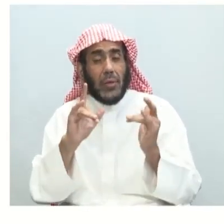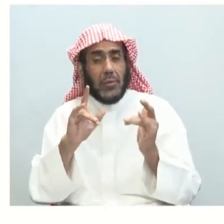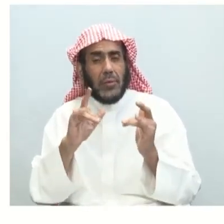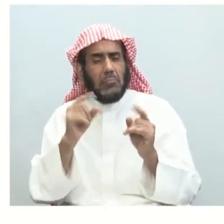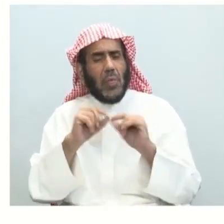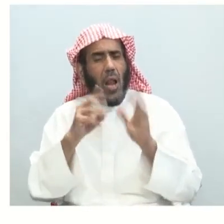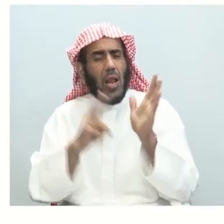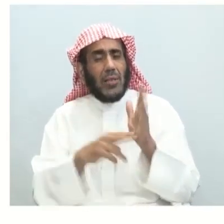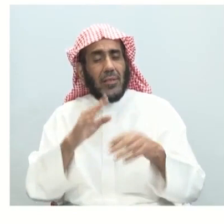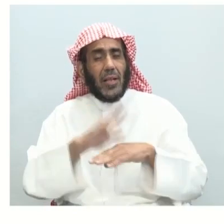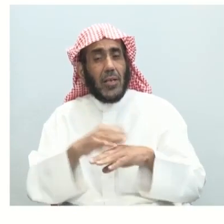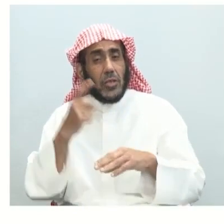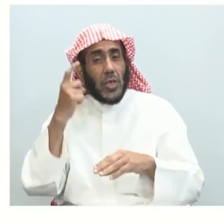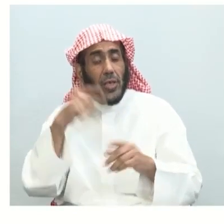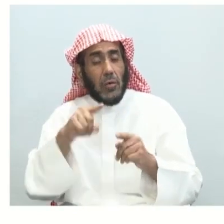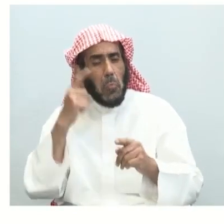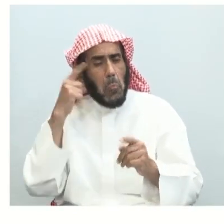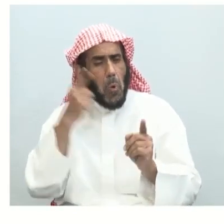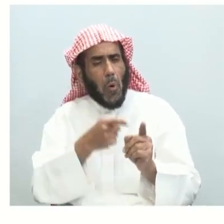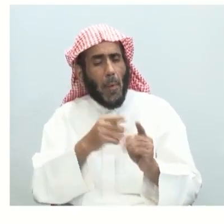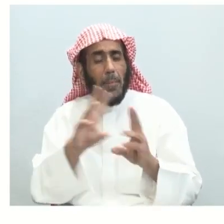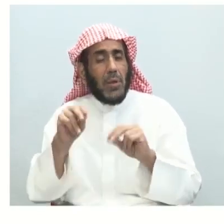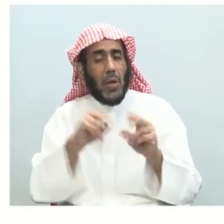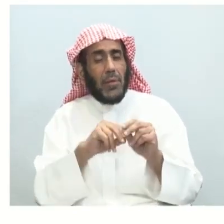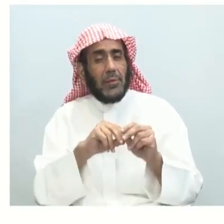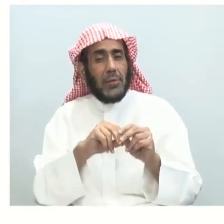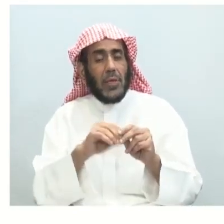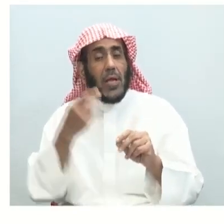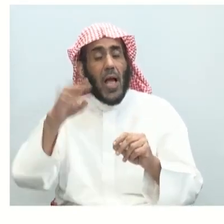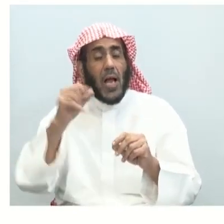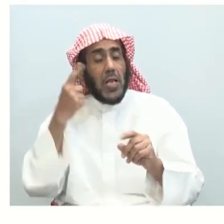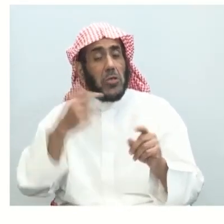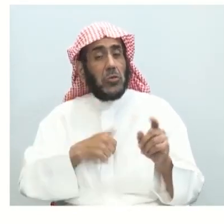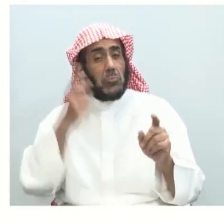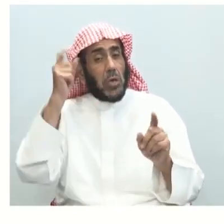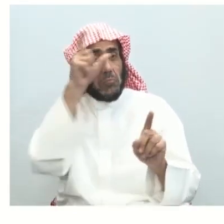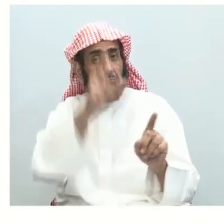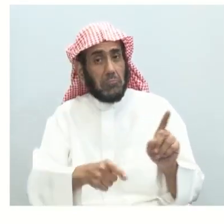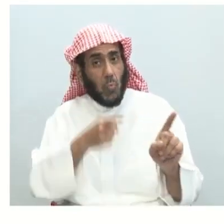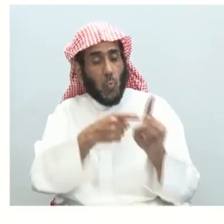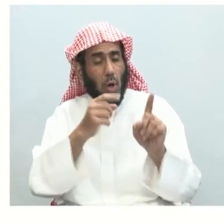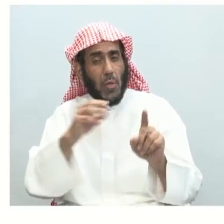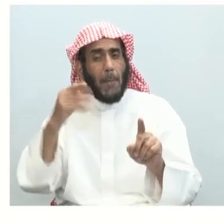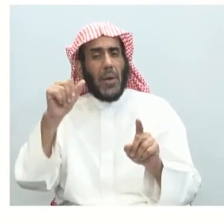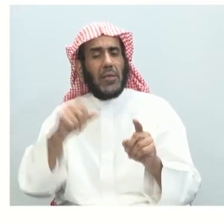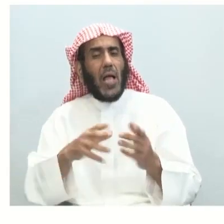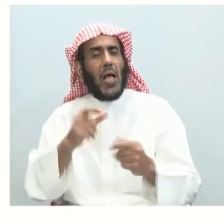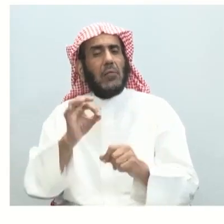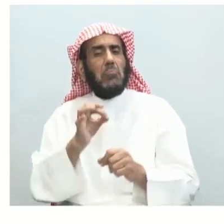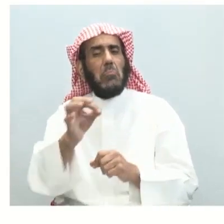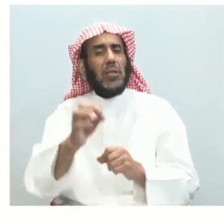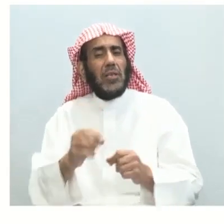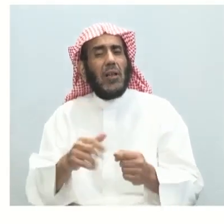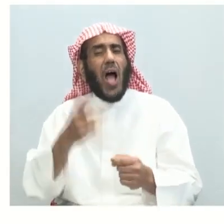دلت على شيء معين مثل ماذا علي اسم شخص بغداد احسنتم